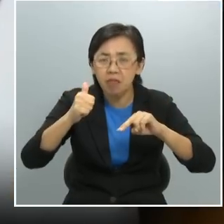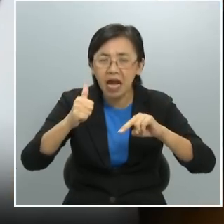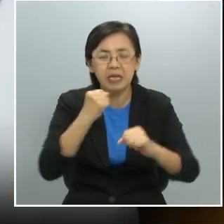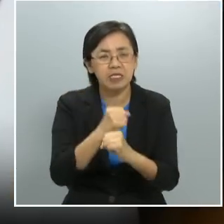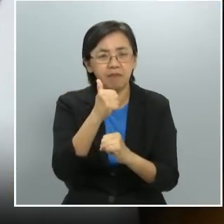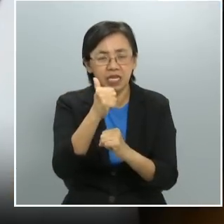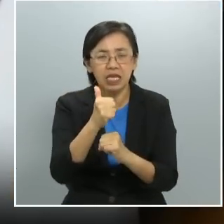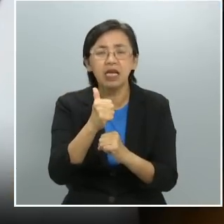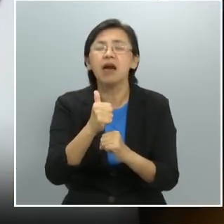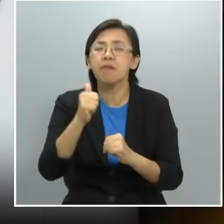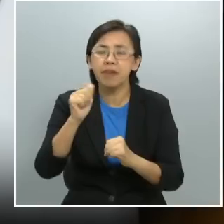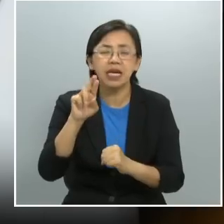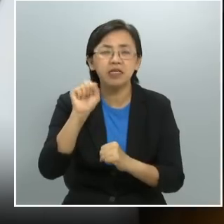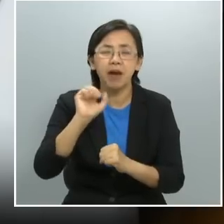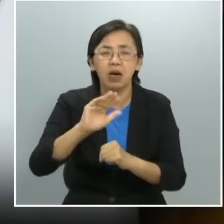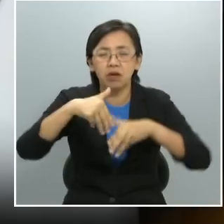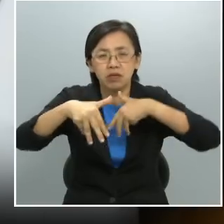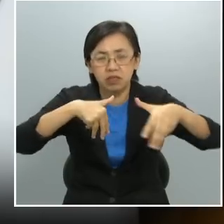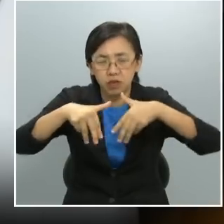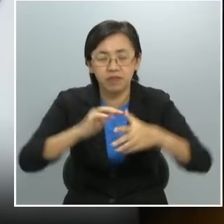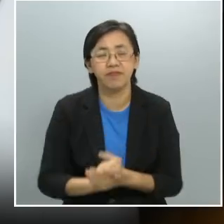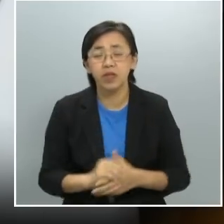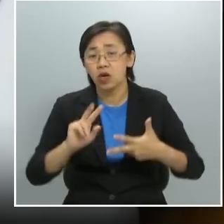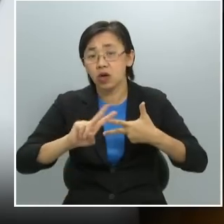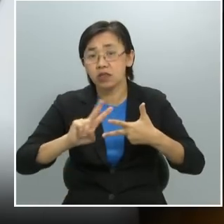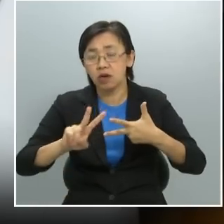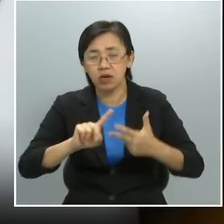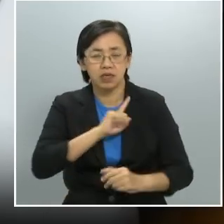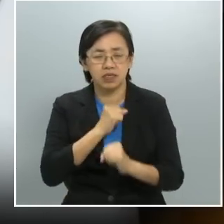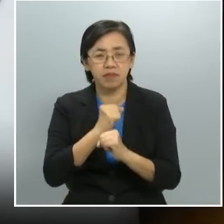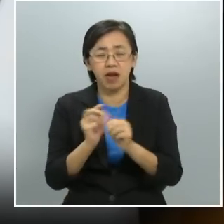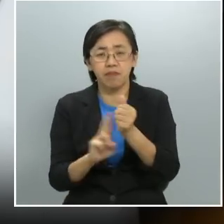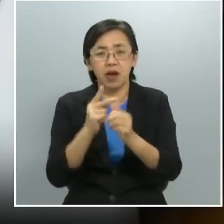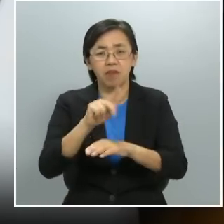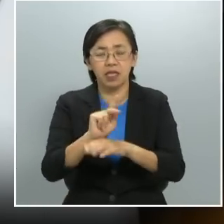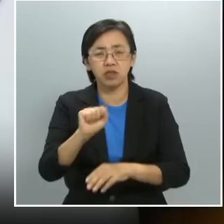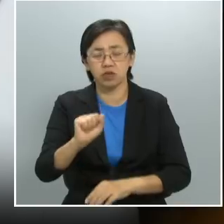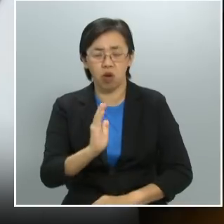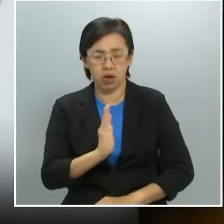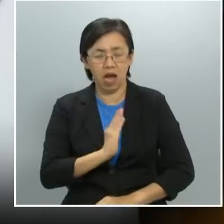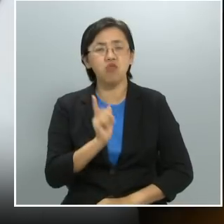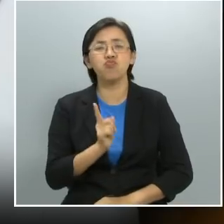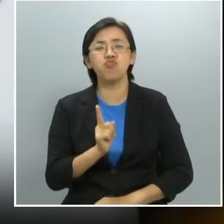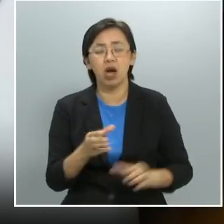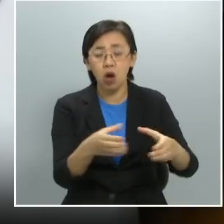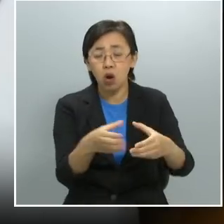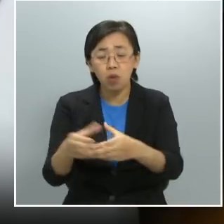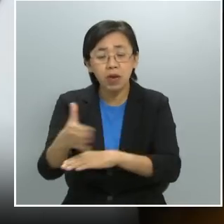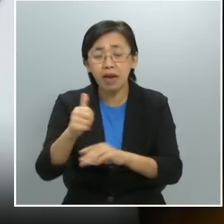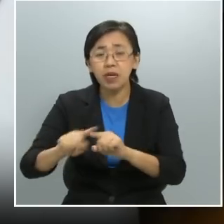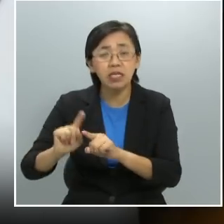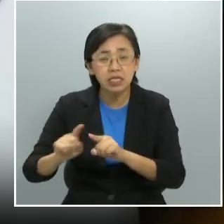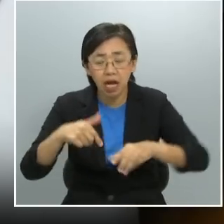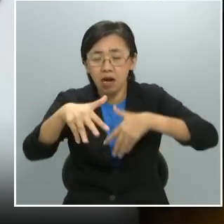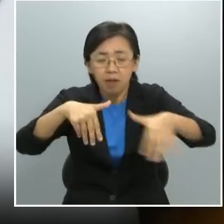ของประชาชนข้อ2ยังไงก็คือต้องปฏิบัติหน้าที่รองประธานสภาอย่างเป็นกลางต่อทุกพรรคการเมืองในสภาและต่อประชาชนทุ